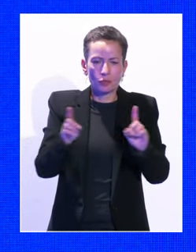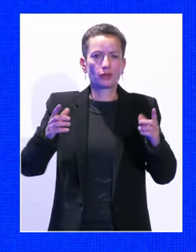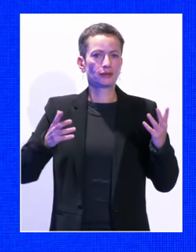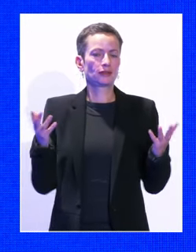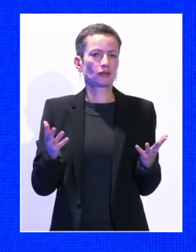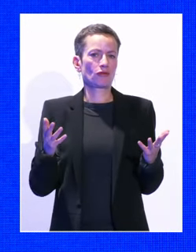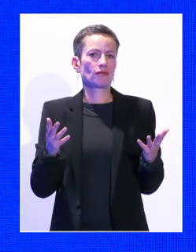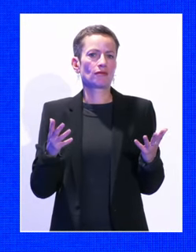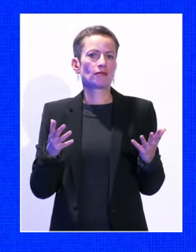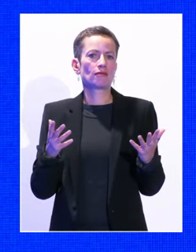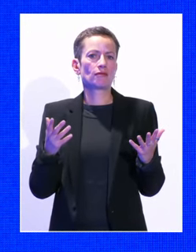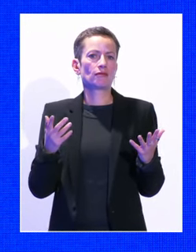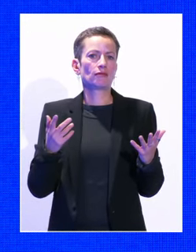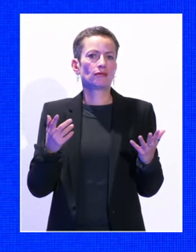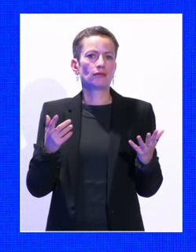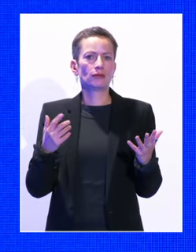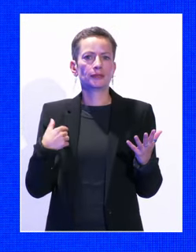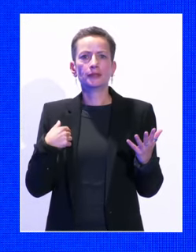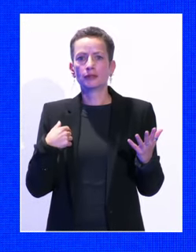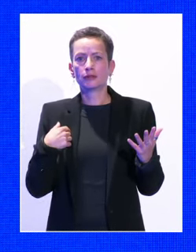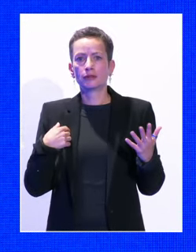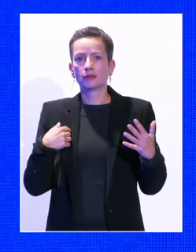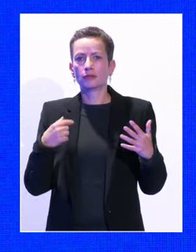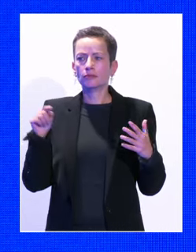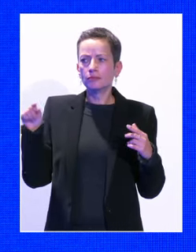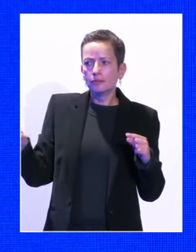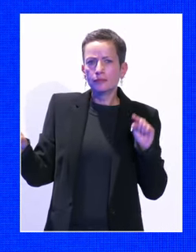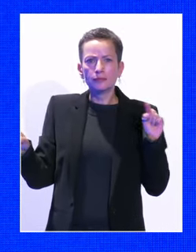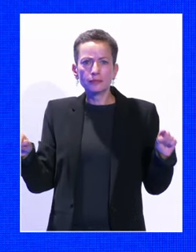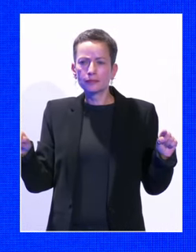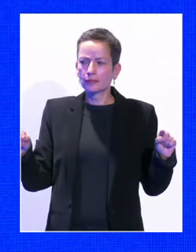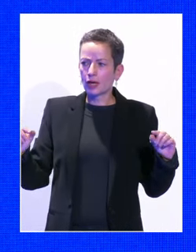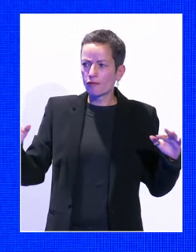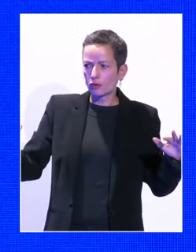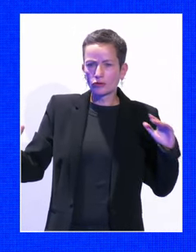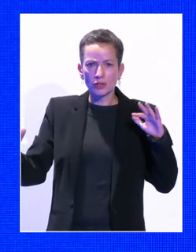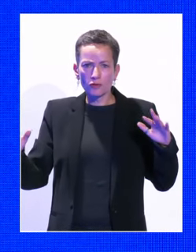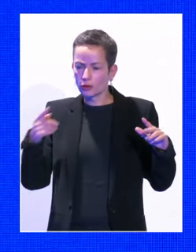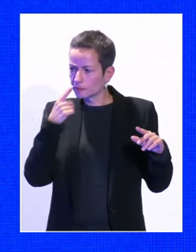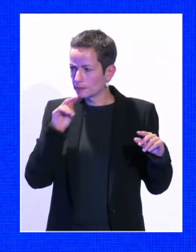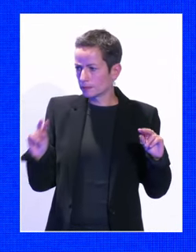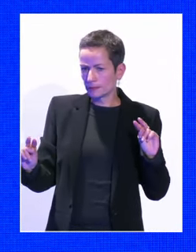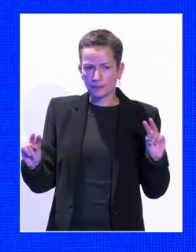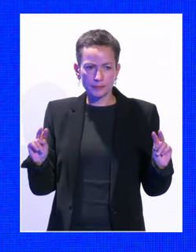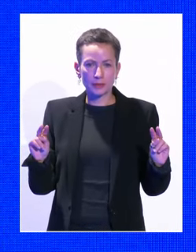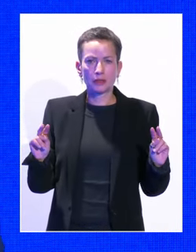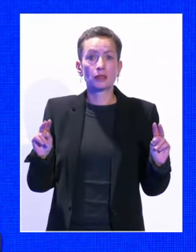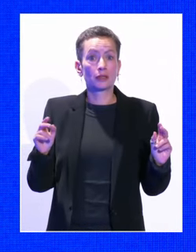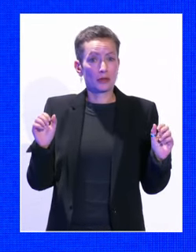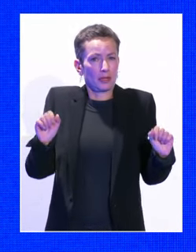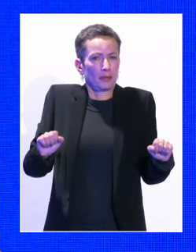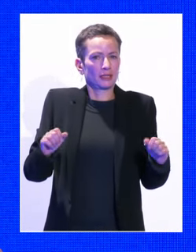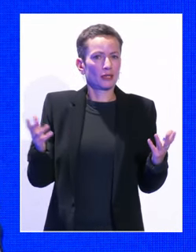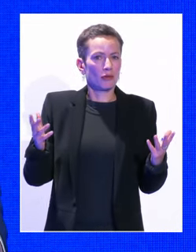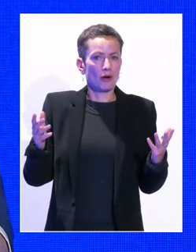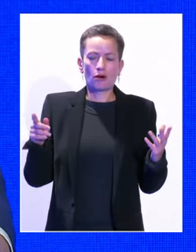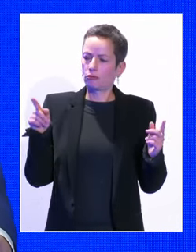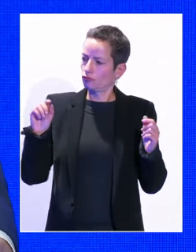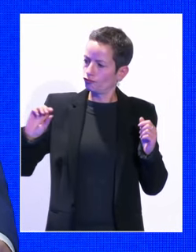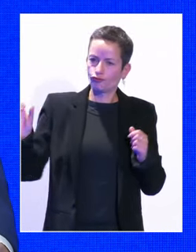capacité, ayant mesuré l'influence des uns et des autres, de permettre à toutes ces